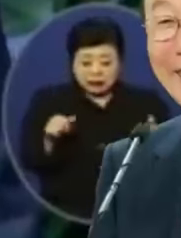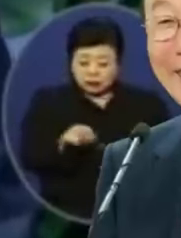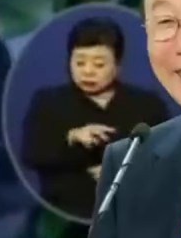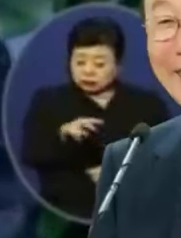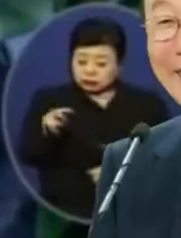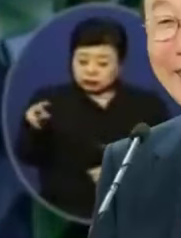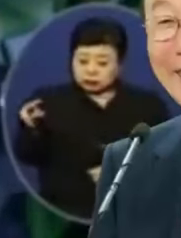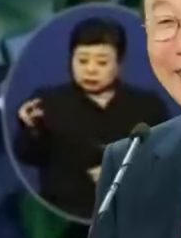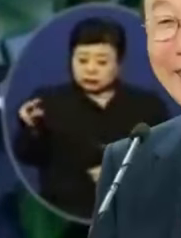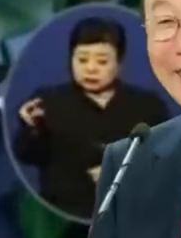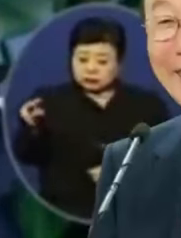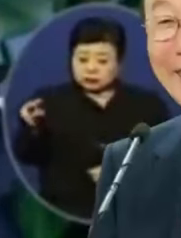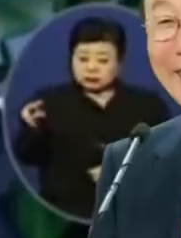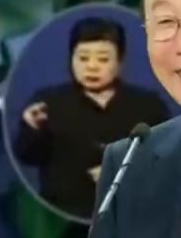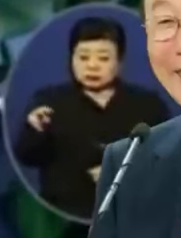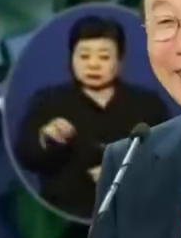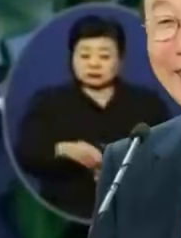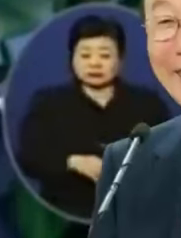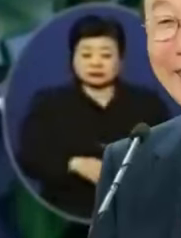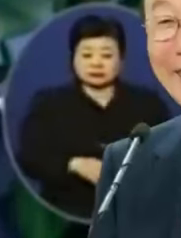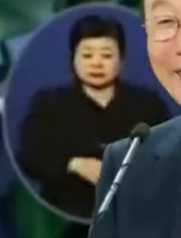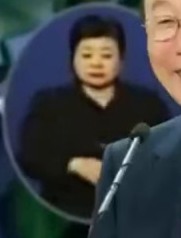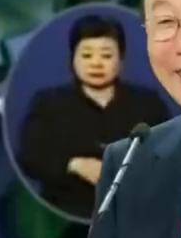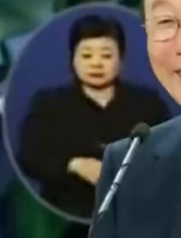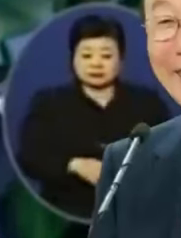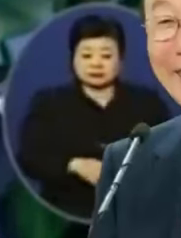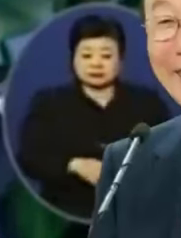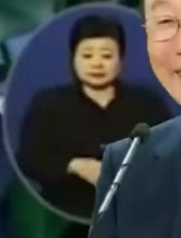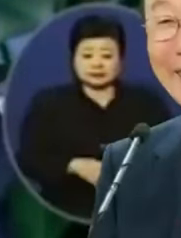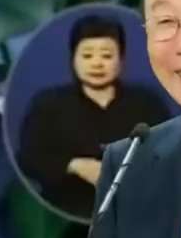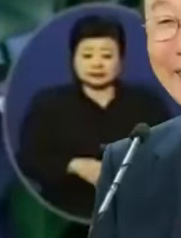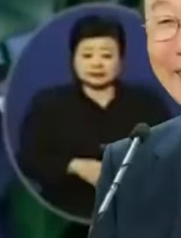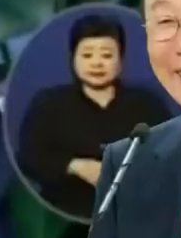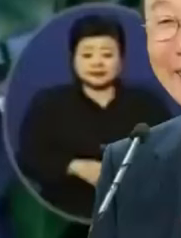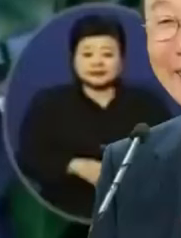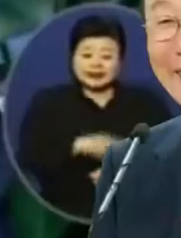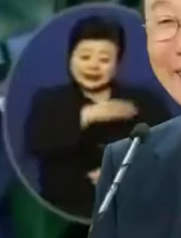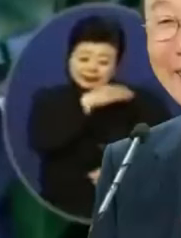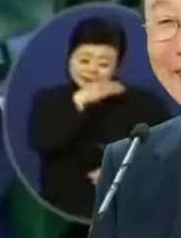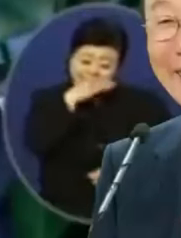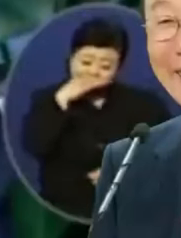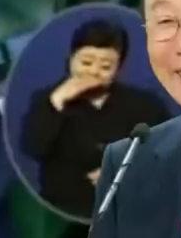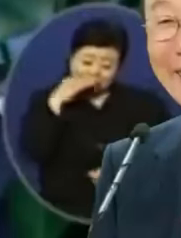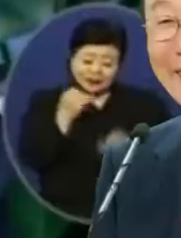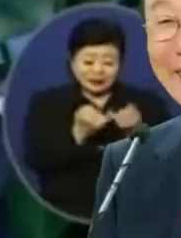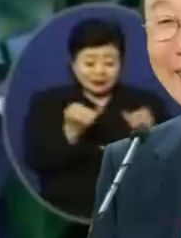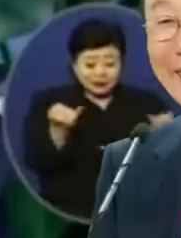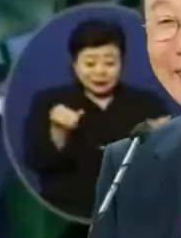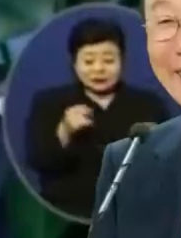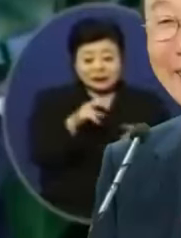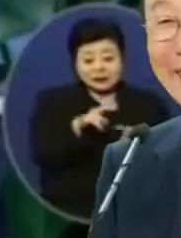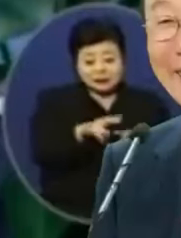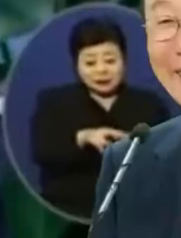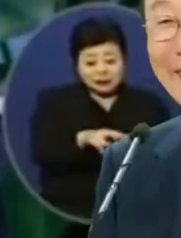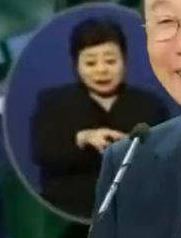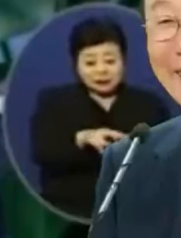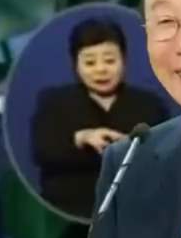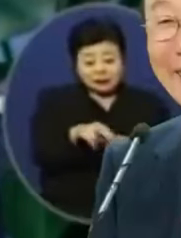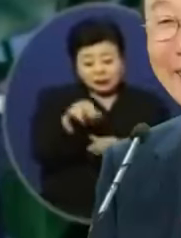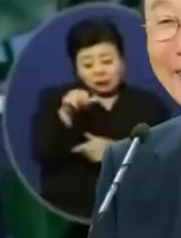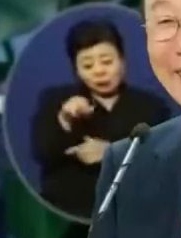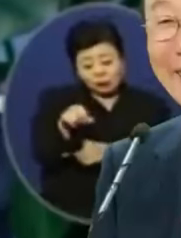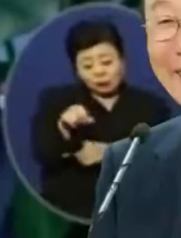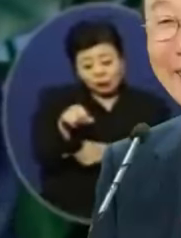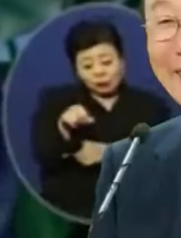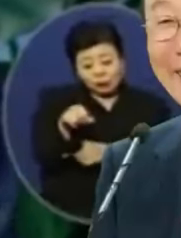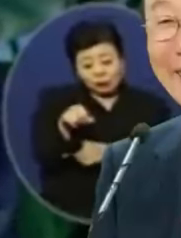사자들이 아주 얌치 있는 여성같이 앉아서 목을 쭉 내밀고 꼼짝도